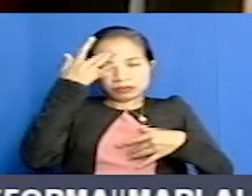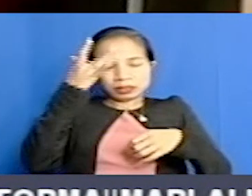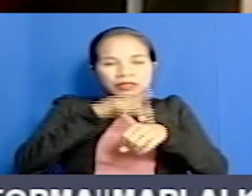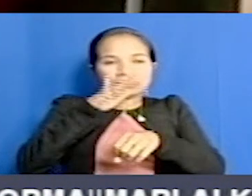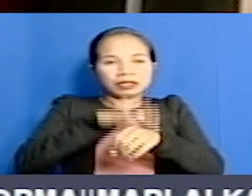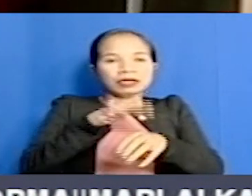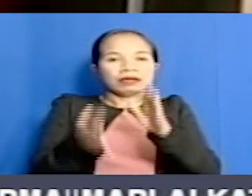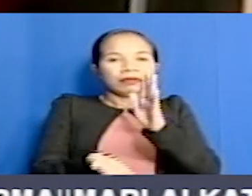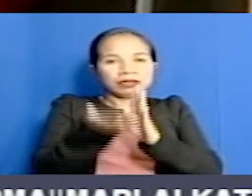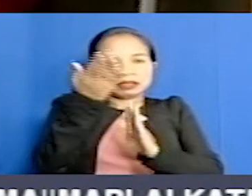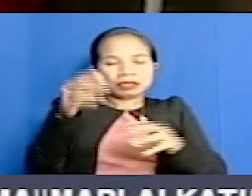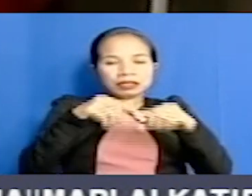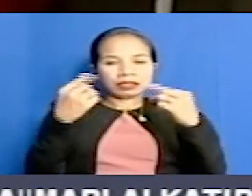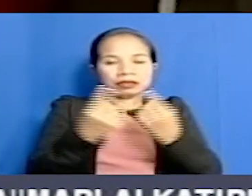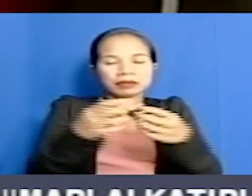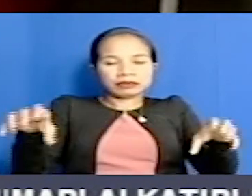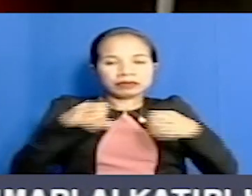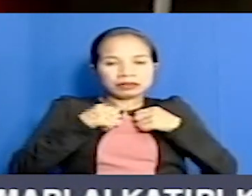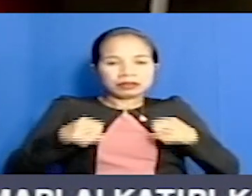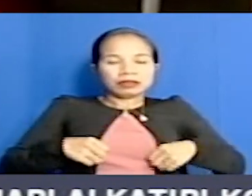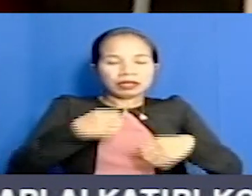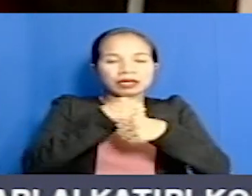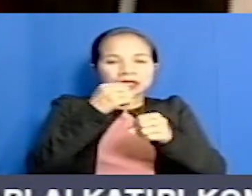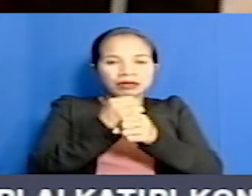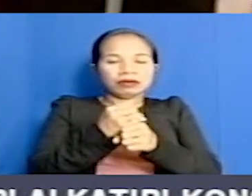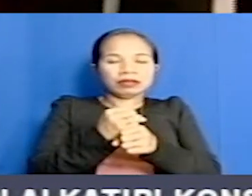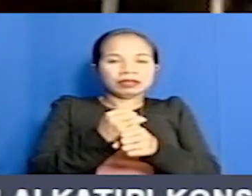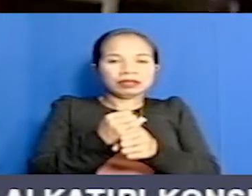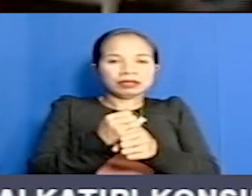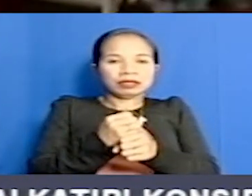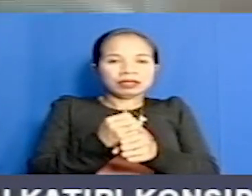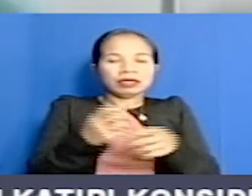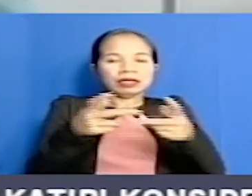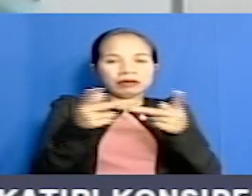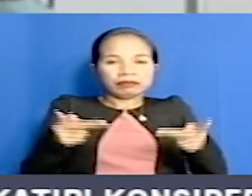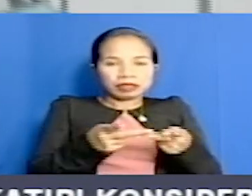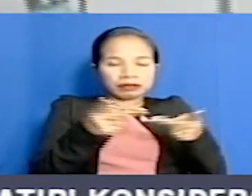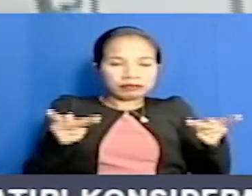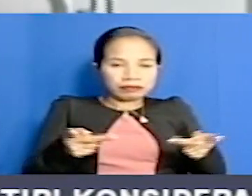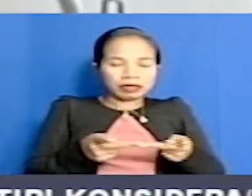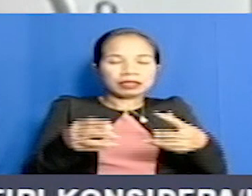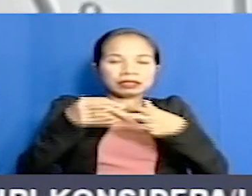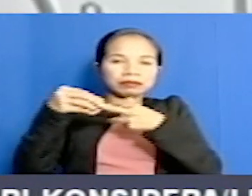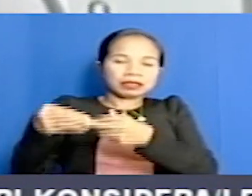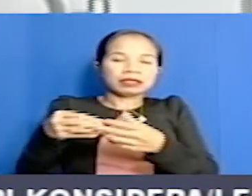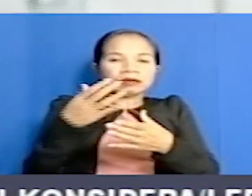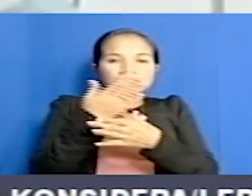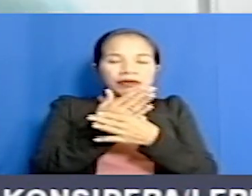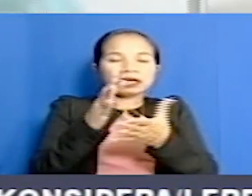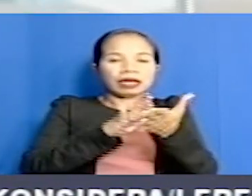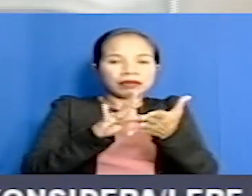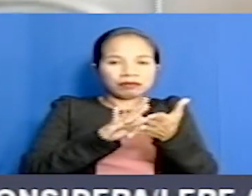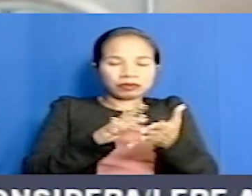nebe as, ekipa servisu Saudi halo ona intervensaun iha bairo sira, liu-liu distribui ai